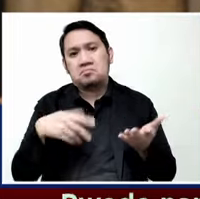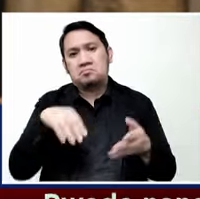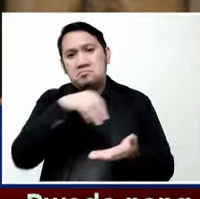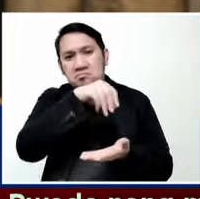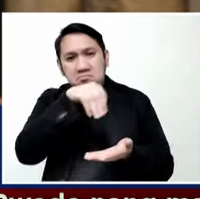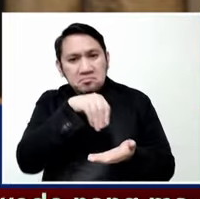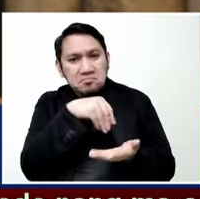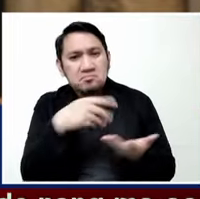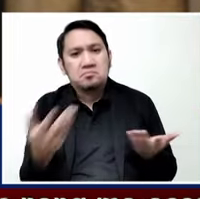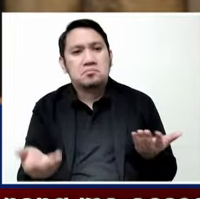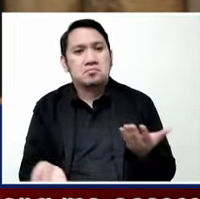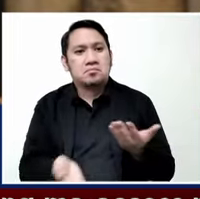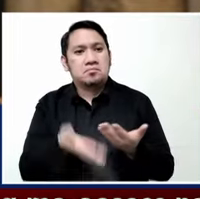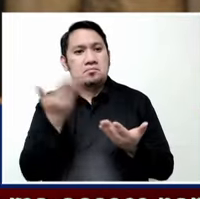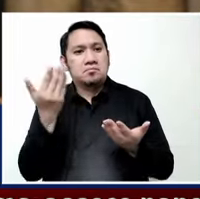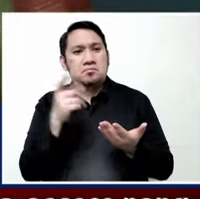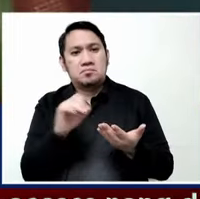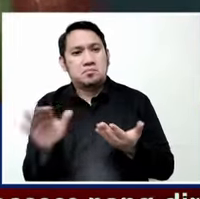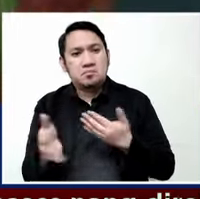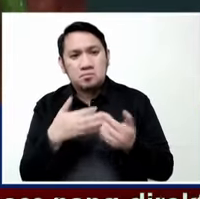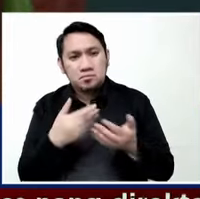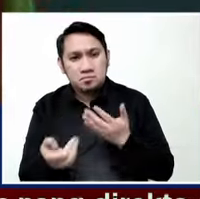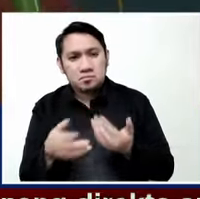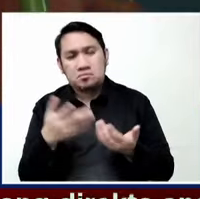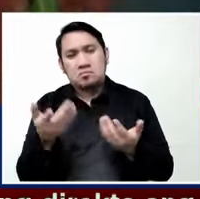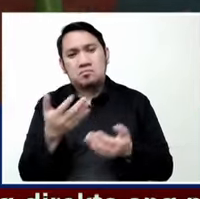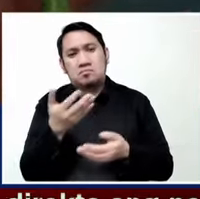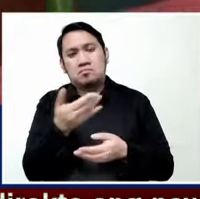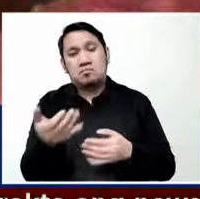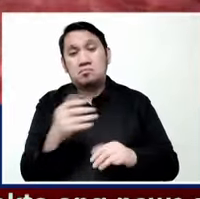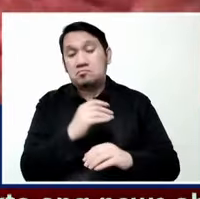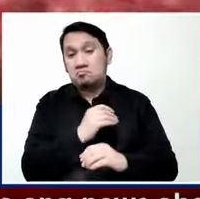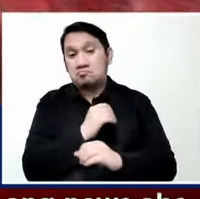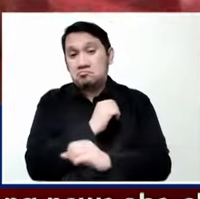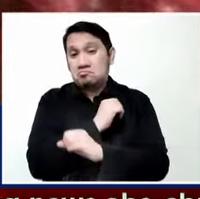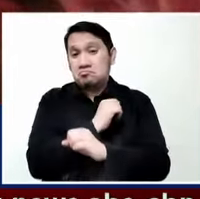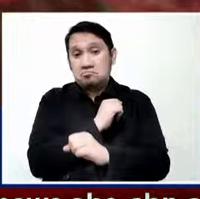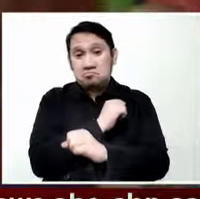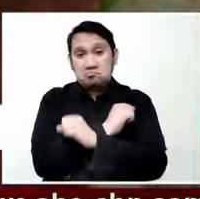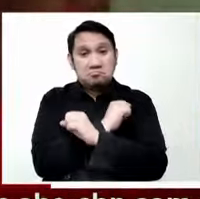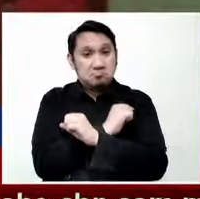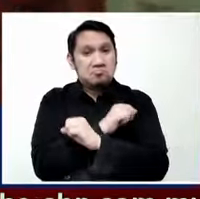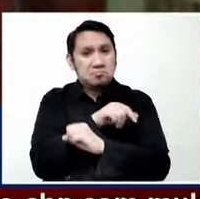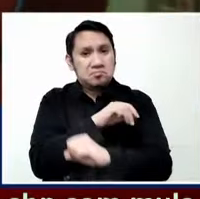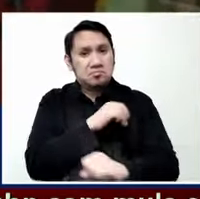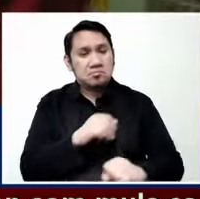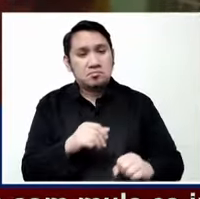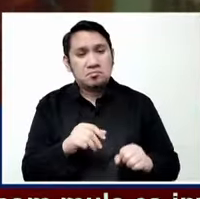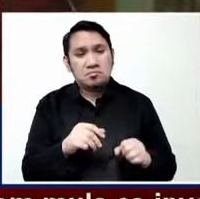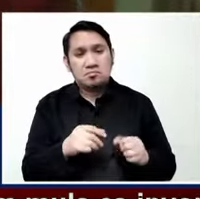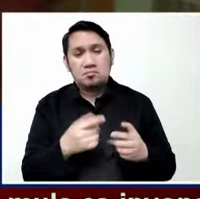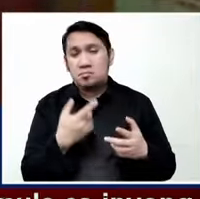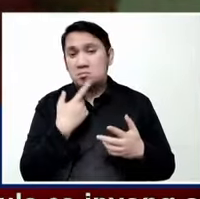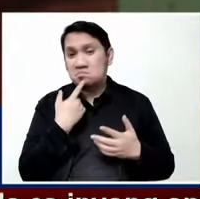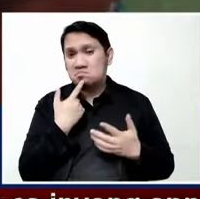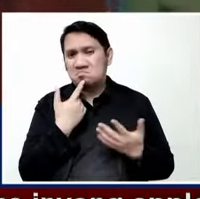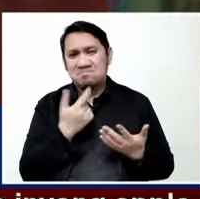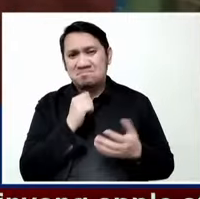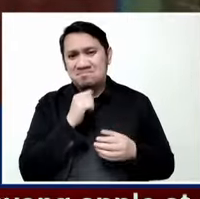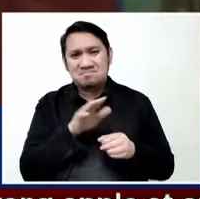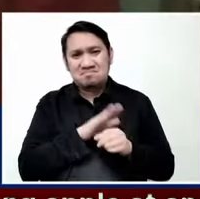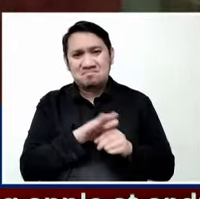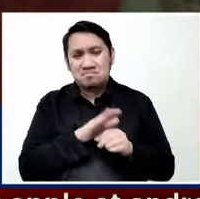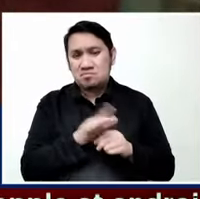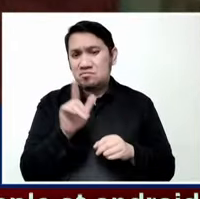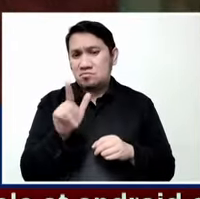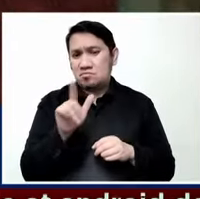or anong item na pwede. Giit ng Philippine Chamber of Agriculture and Food, hindi sapat ang